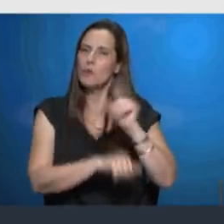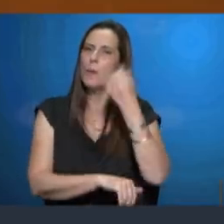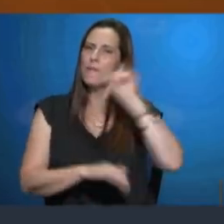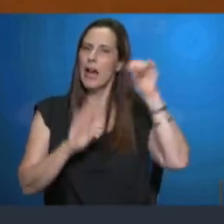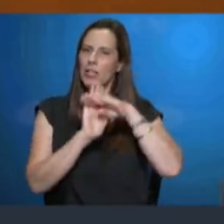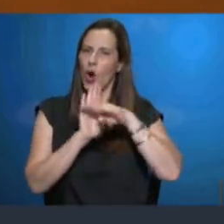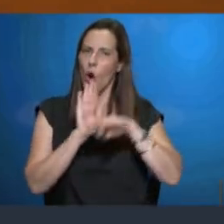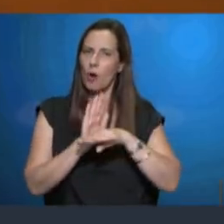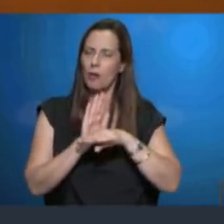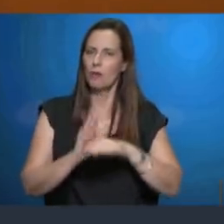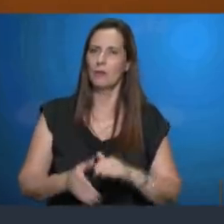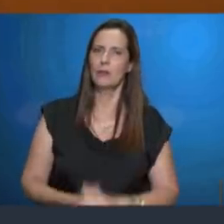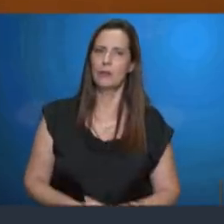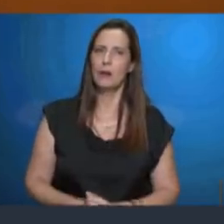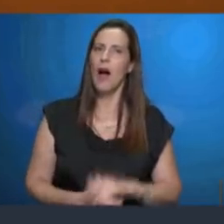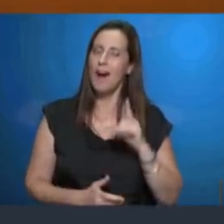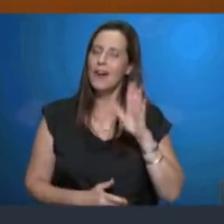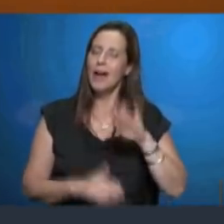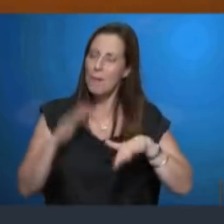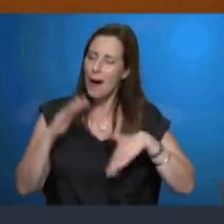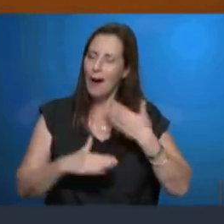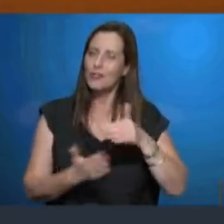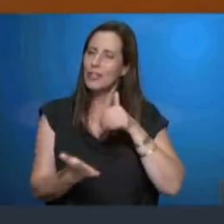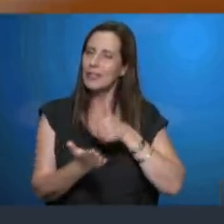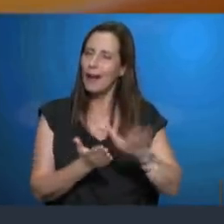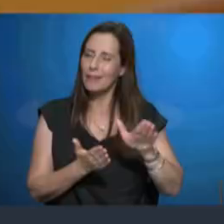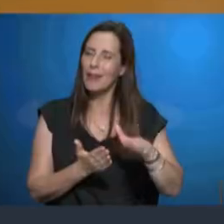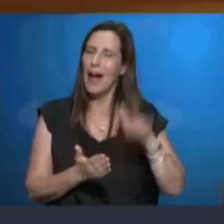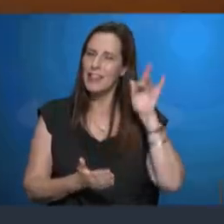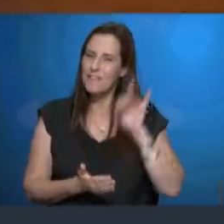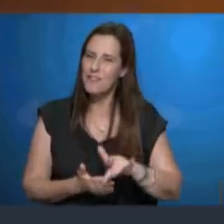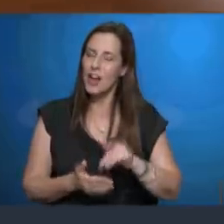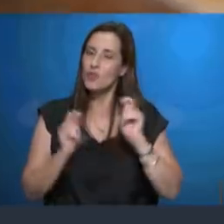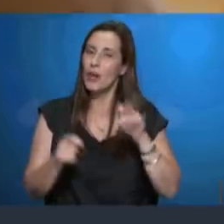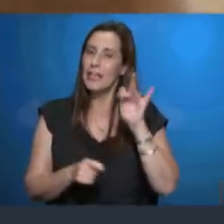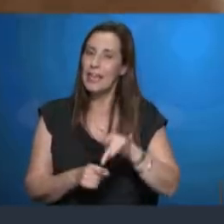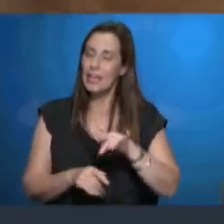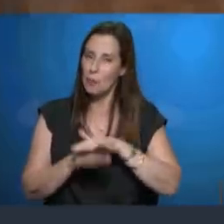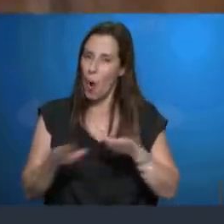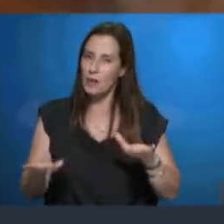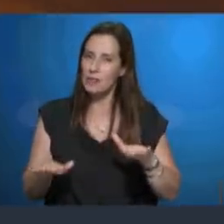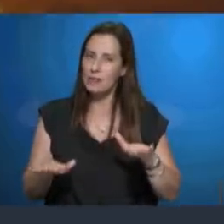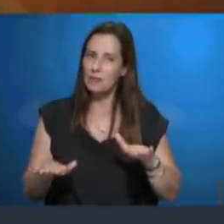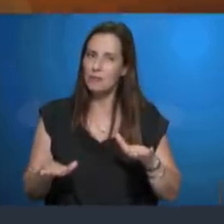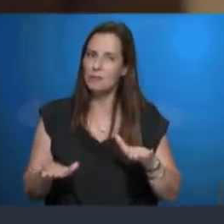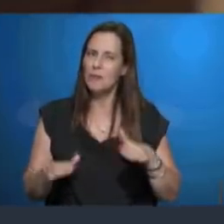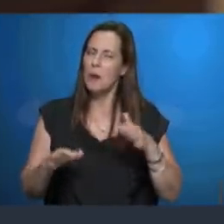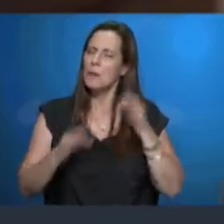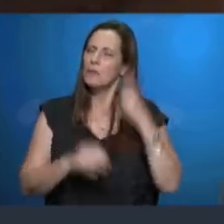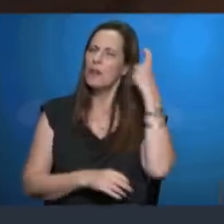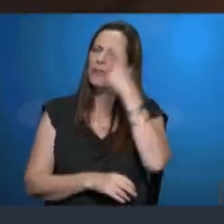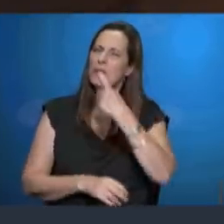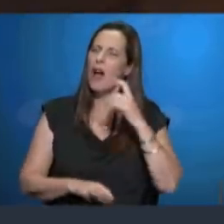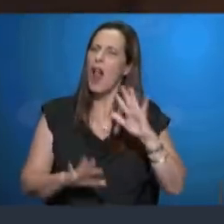חוק. אבל גם לאחר שנדחתה ברובה התביעה שהוגשה נגד המועצה, תהה בית המשפט מדוע